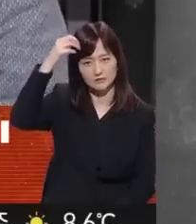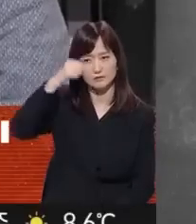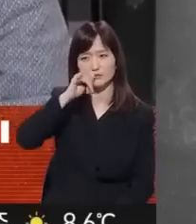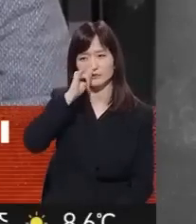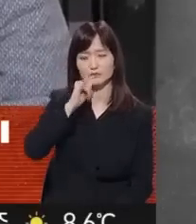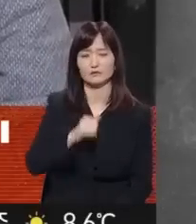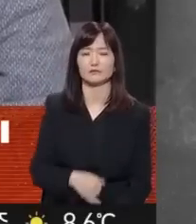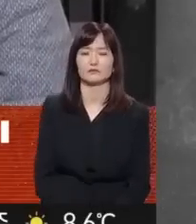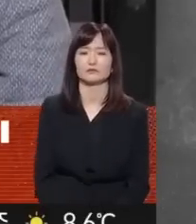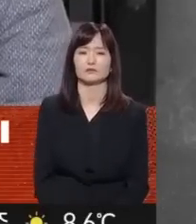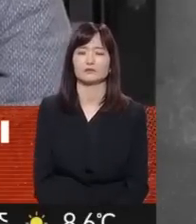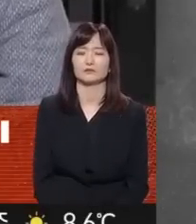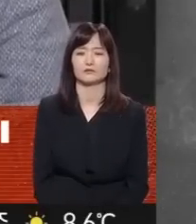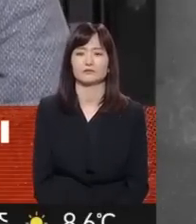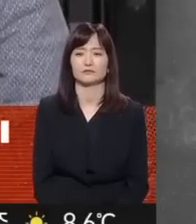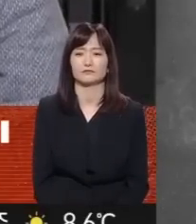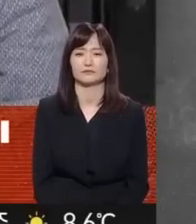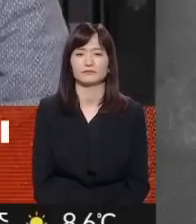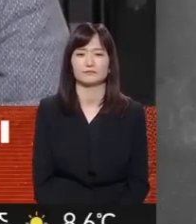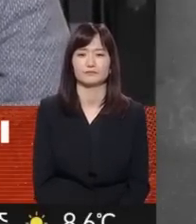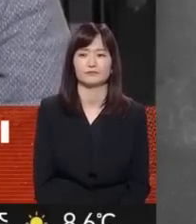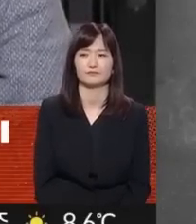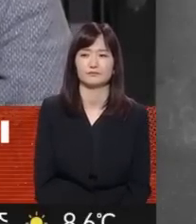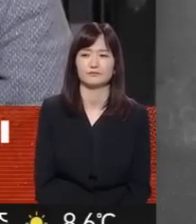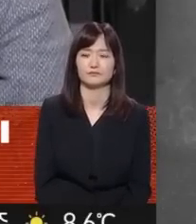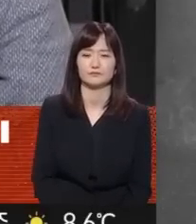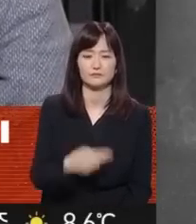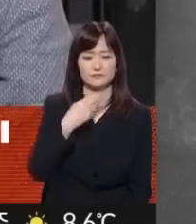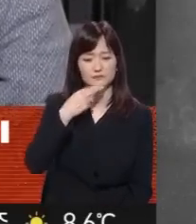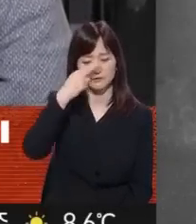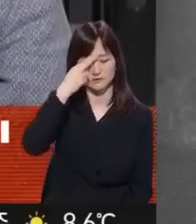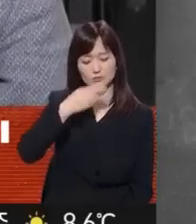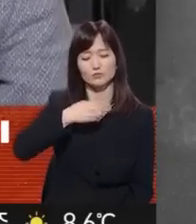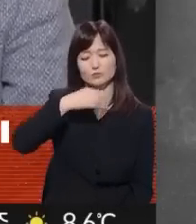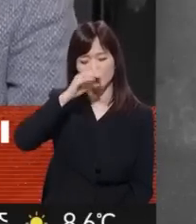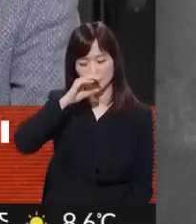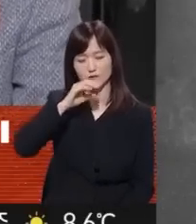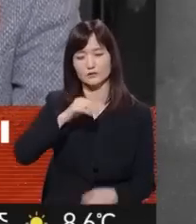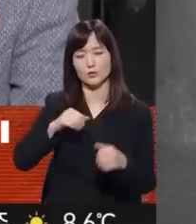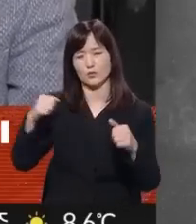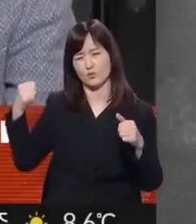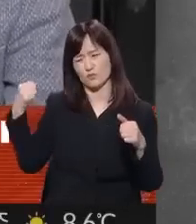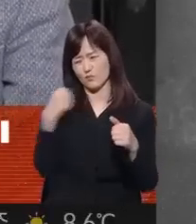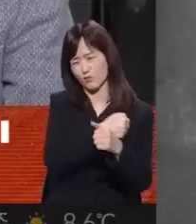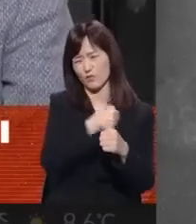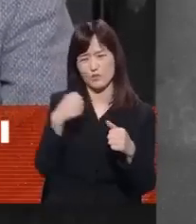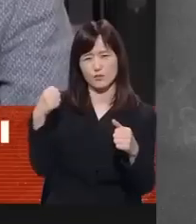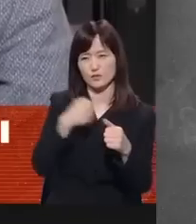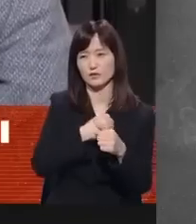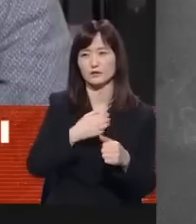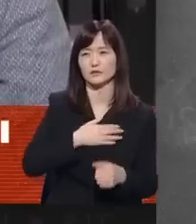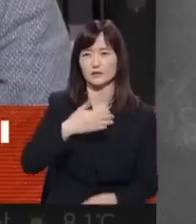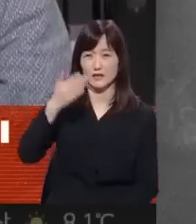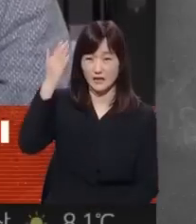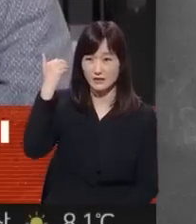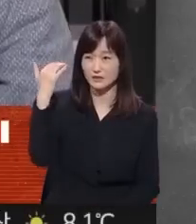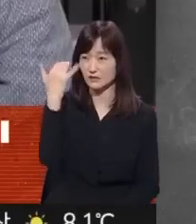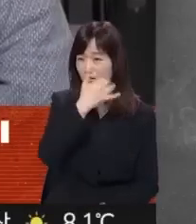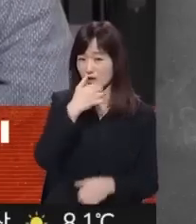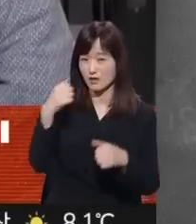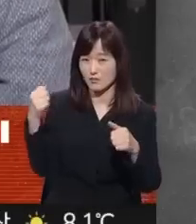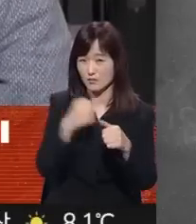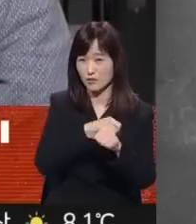음주가 아닌가 그렇게 생각이 드는데 사실 진짜 저는 음주로 폭행하는 거는 제가 옛날에 술을 먹고 성폭행하는 거